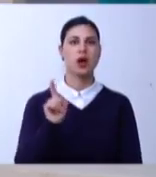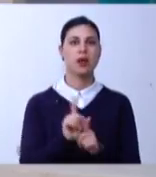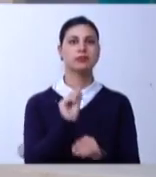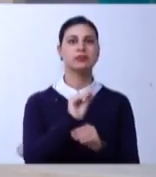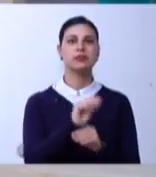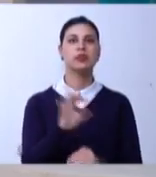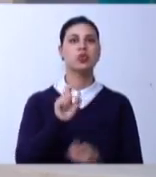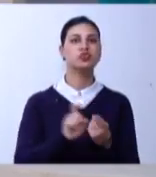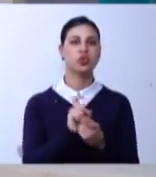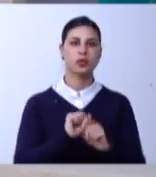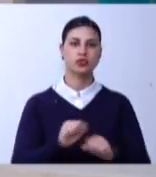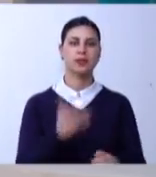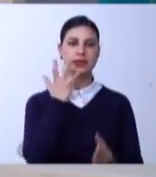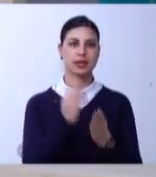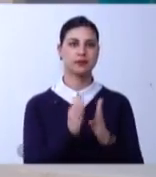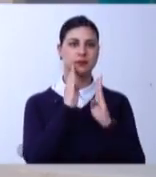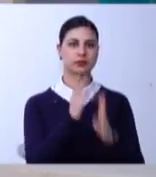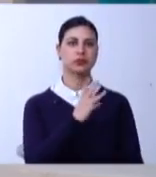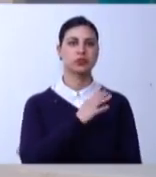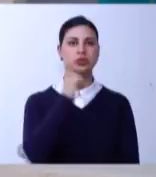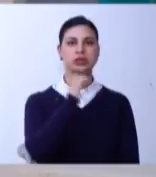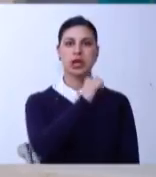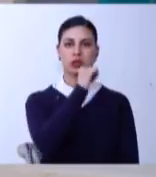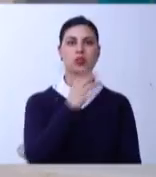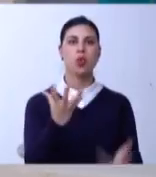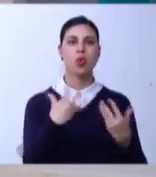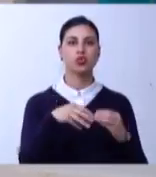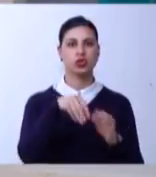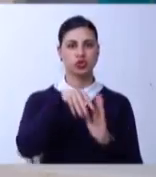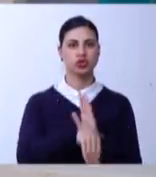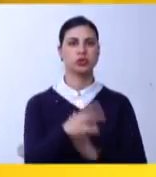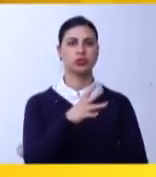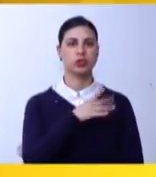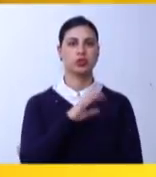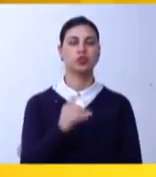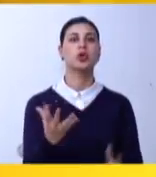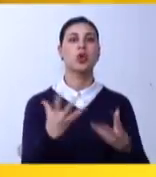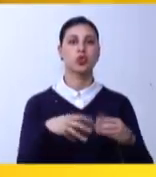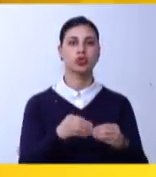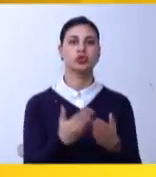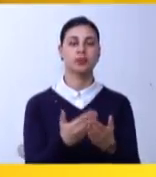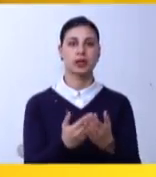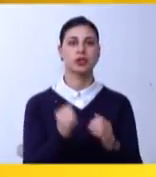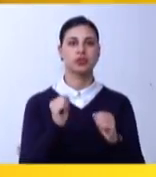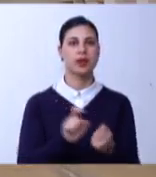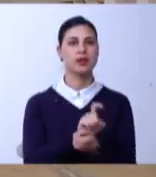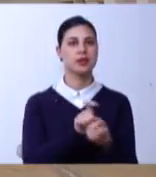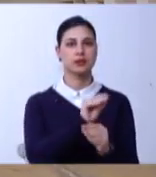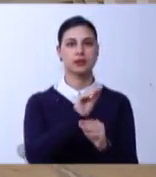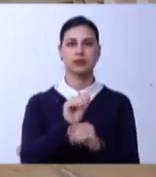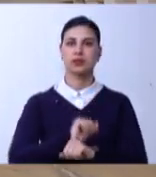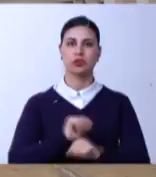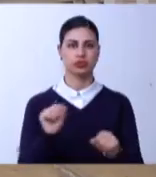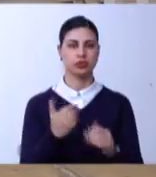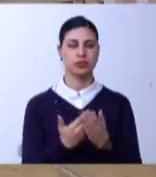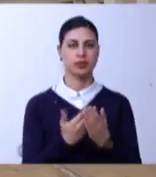ძალიან ინტიმური საკითხი, რომელიც აბსოლუტურად დასრულდება ოჯახის შიგნით და ოჯახშიც, თქვათ, თუ არ გაცდება დედას და მამას და ნუ